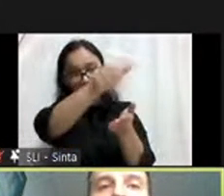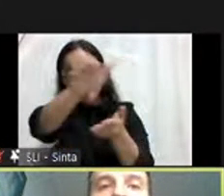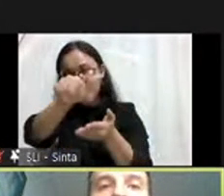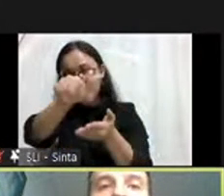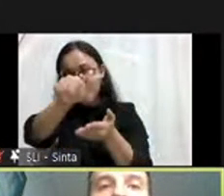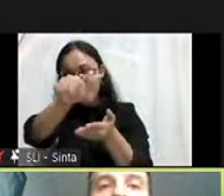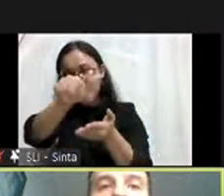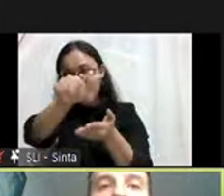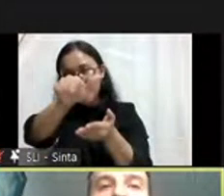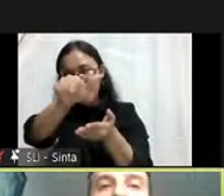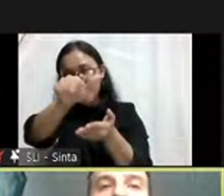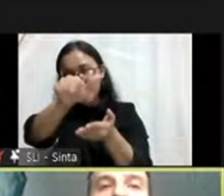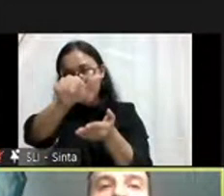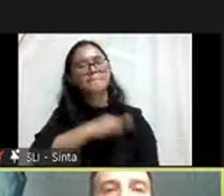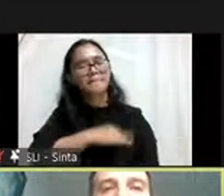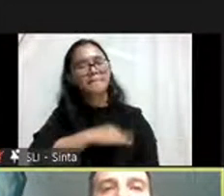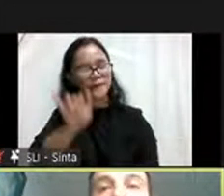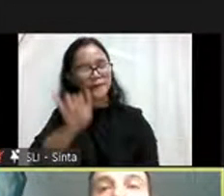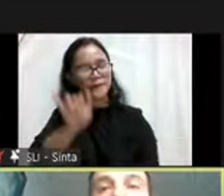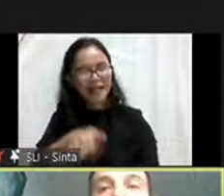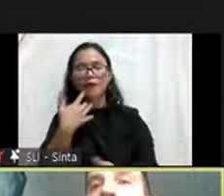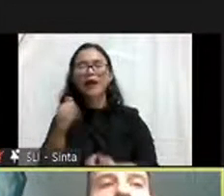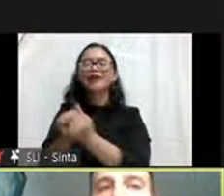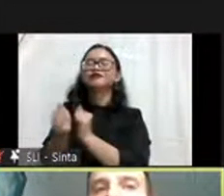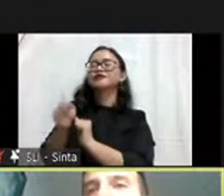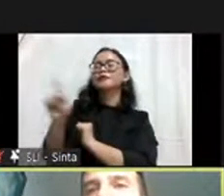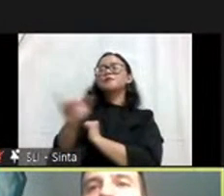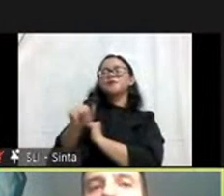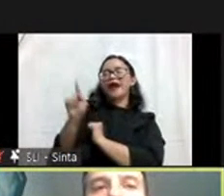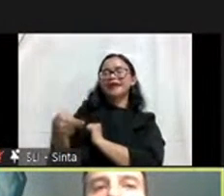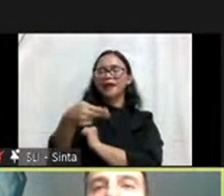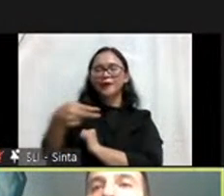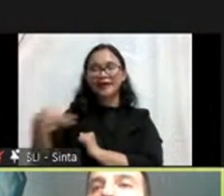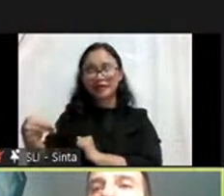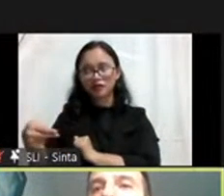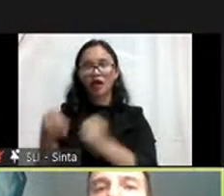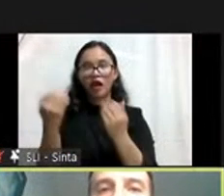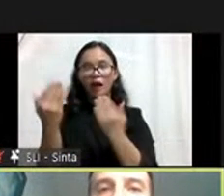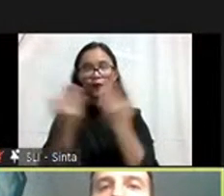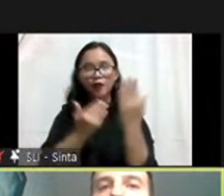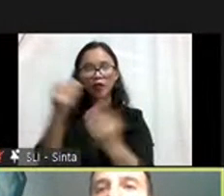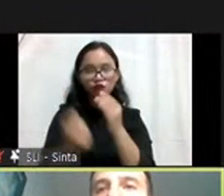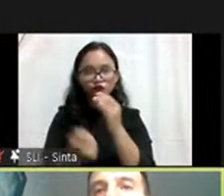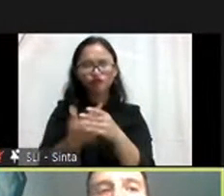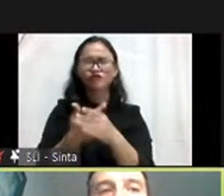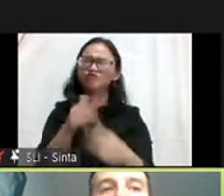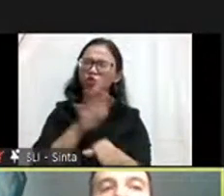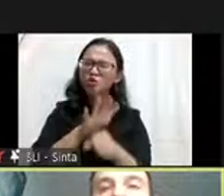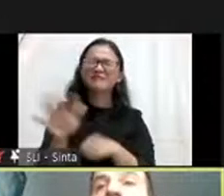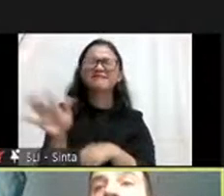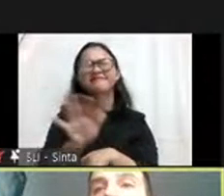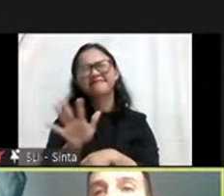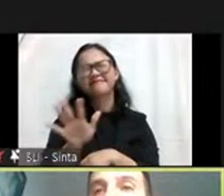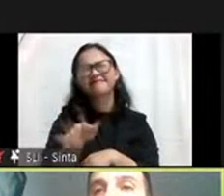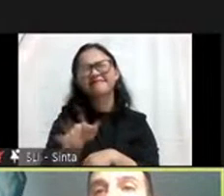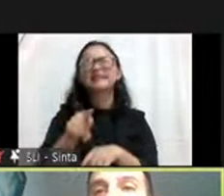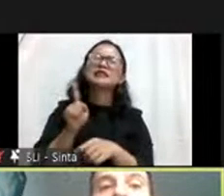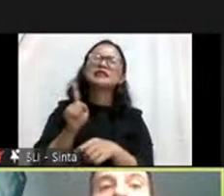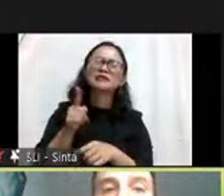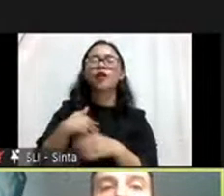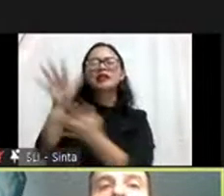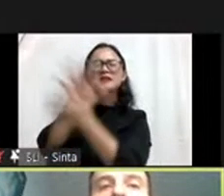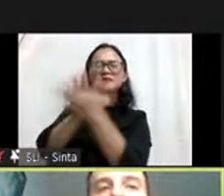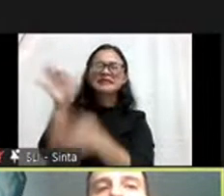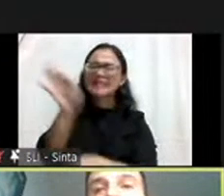ee kasus yang ada di Indonesia meluncurkan aplikasi itu tidak cukup terutama bila transparansinya tidak terlalu banyak akun juga